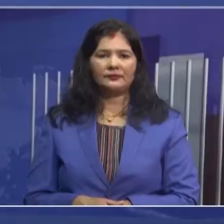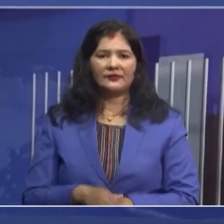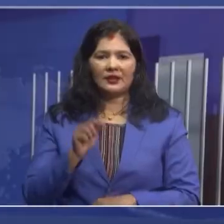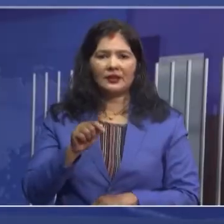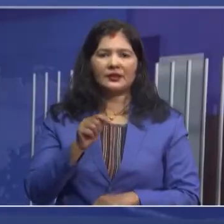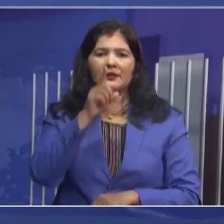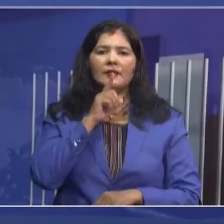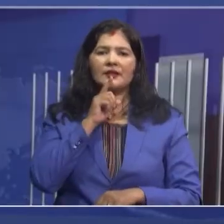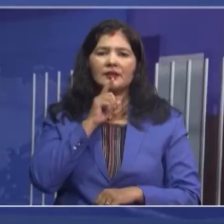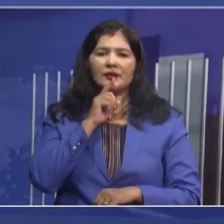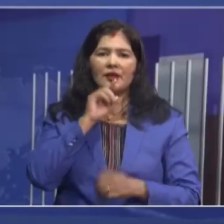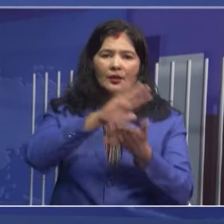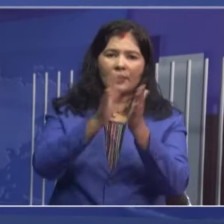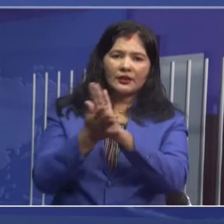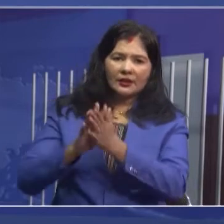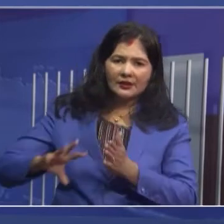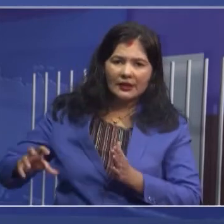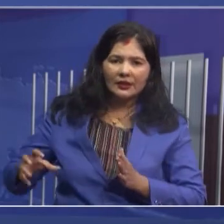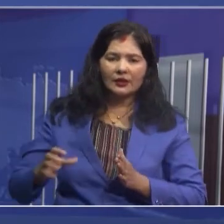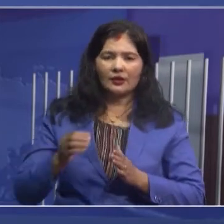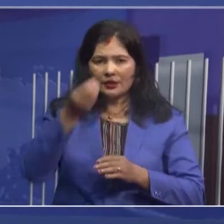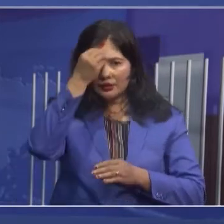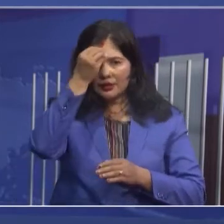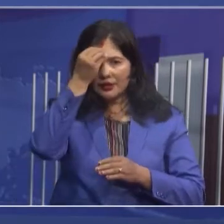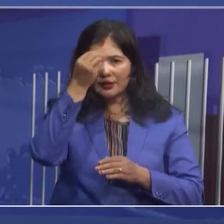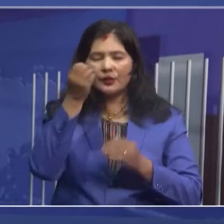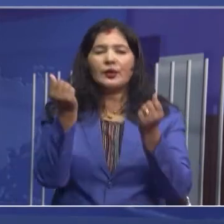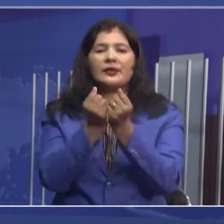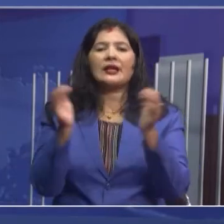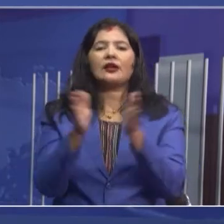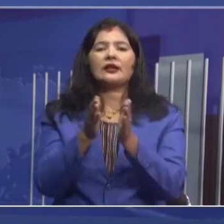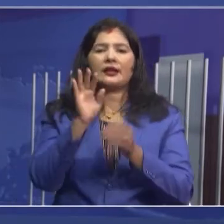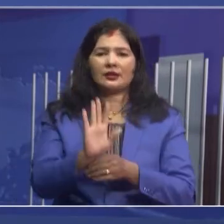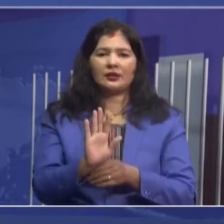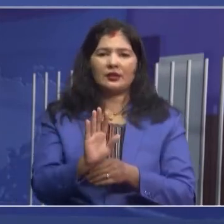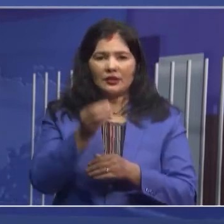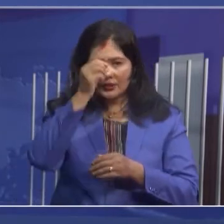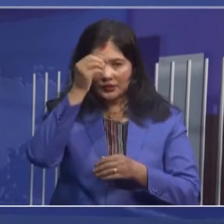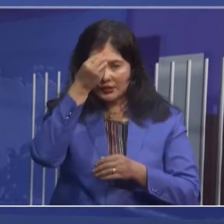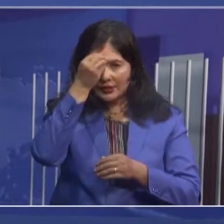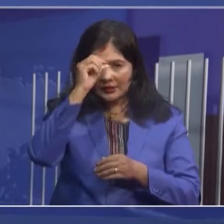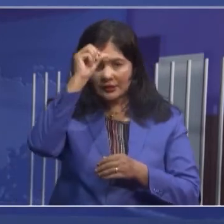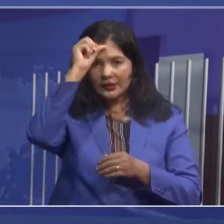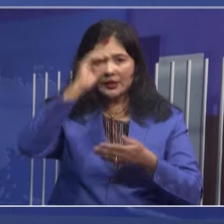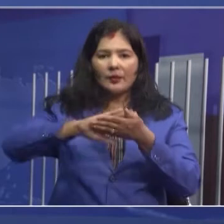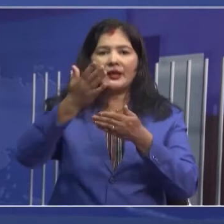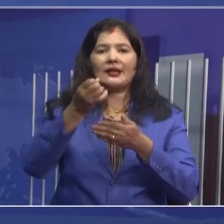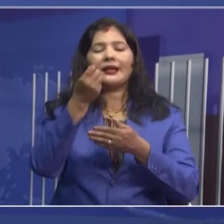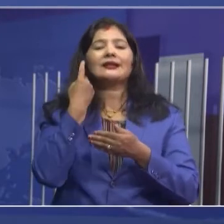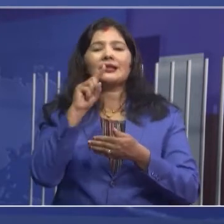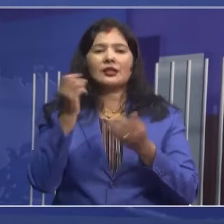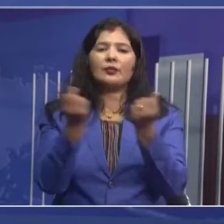यस वर्ष बैतडीका स्थानीय तहहरूले दसैँको बिदा खटाएका छन् दसैँ र तिहार पारेर महिना दिनसम्म बन्द हुने